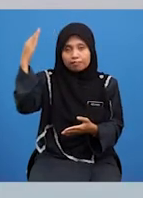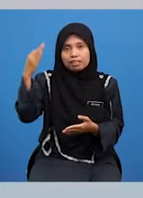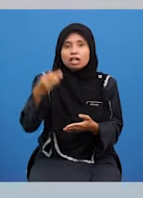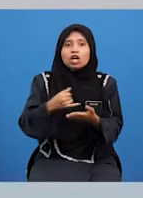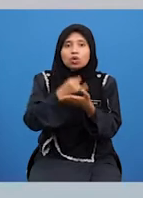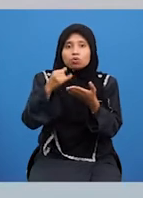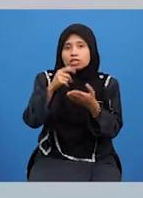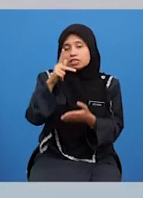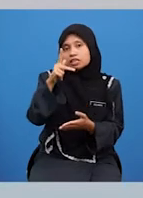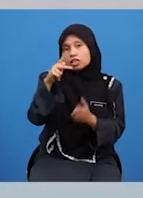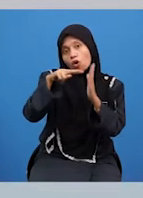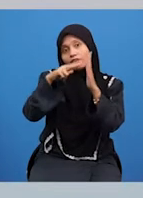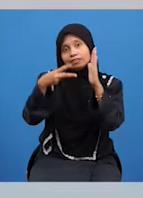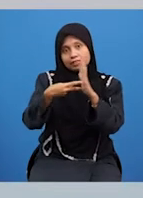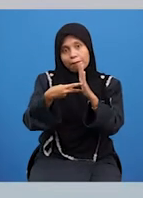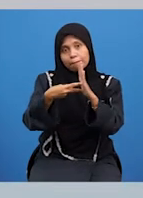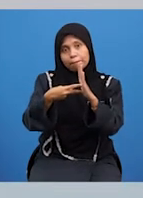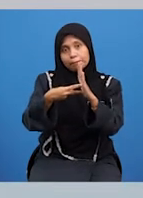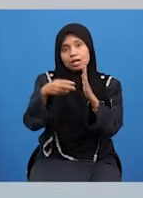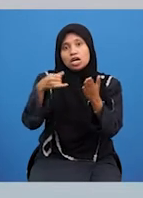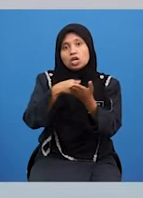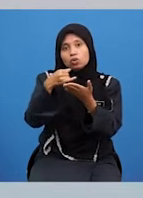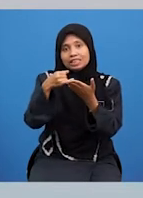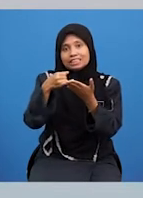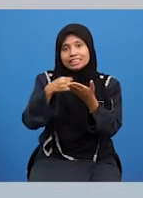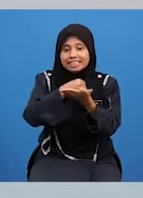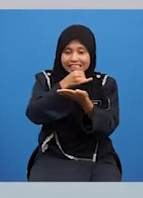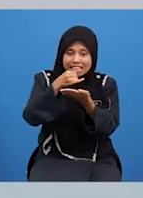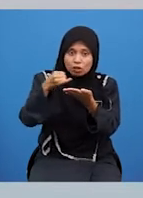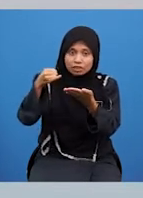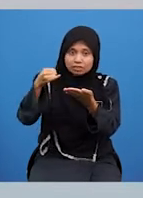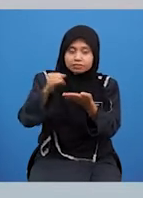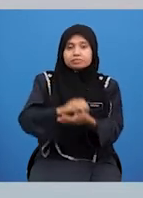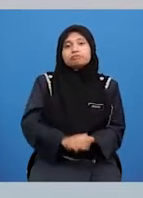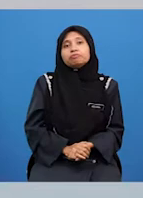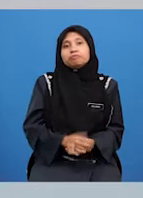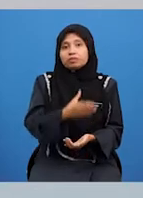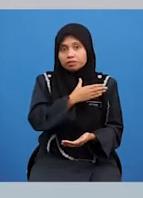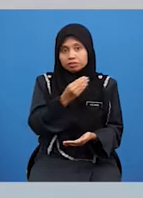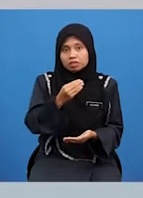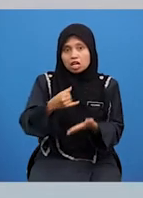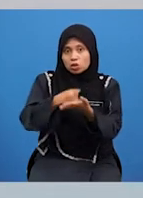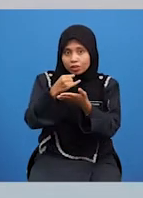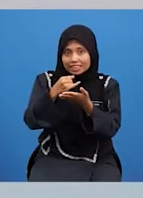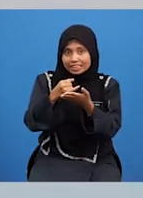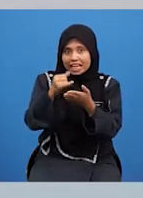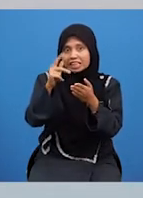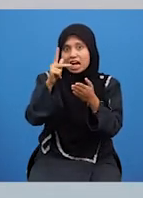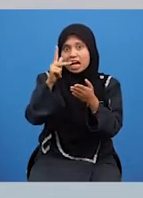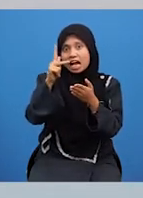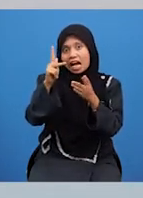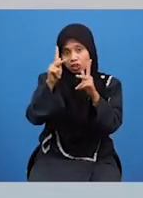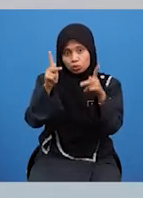lukisan konsep, lukisan ilustrasi, dan lukisan kartun.